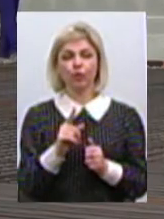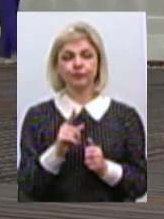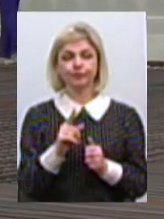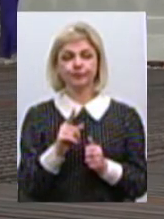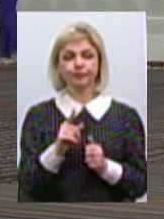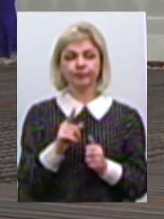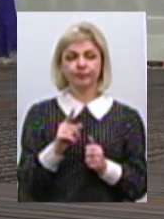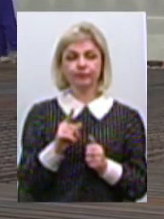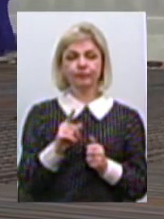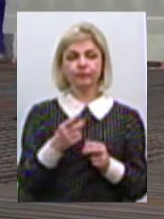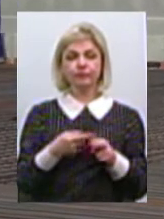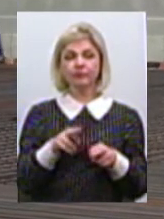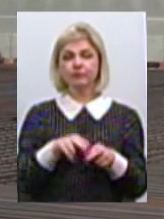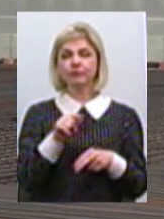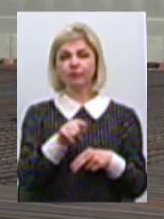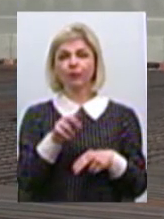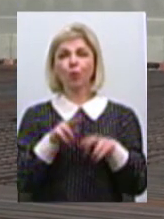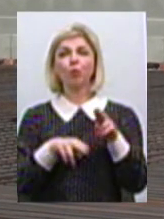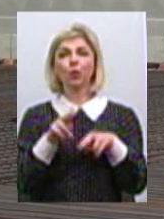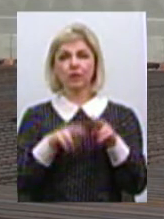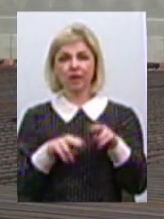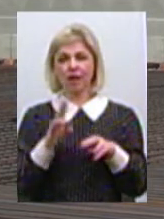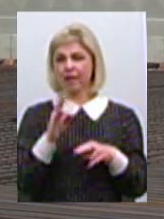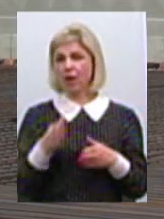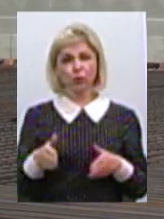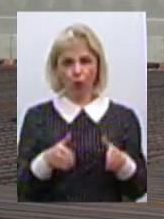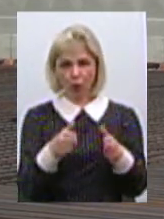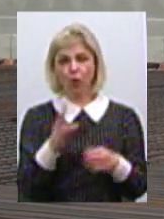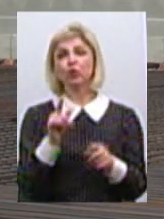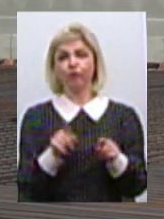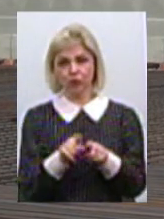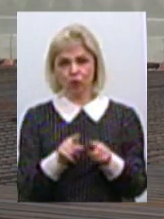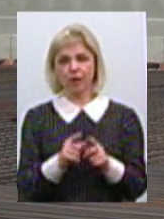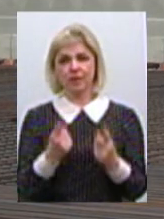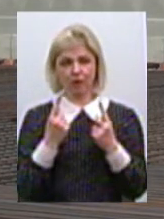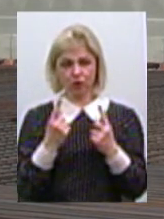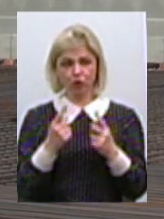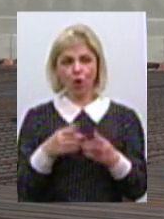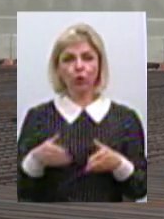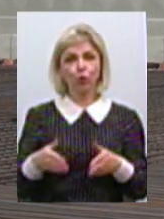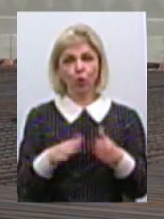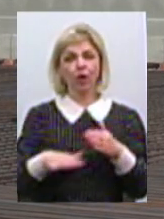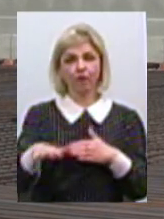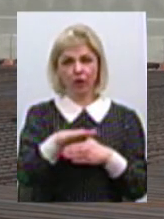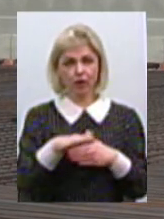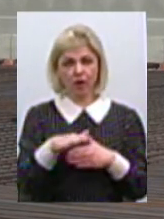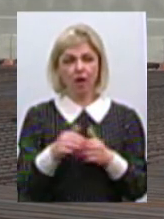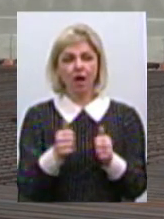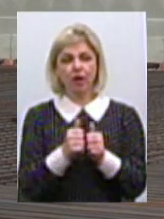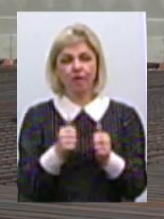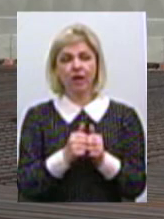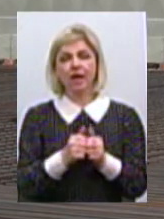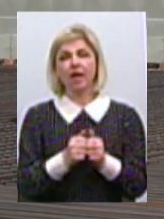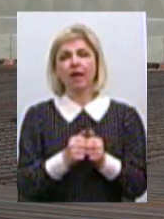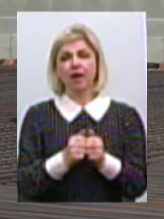це будівництво, ну, не зовсім дороги, але, тим не менш, значної такої дорожньої ділянки біля одного з зернових терміналів на